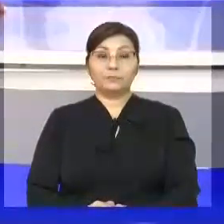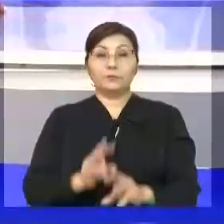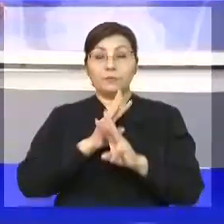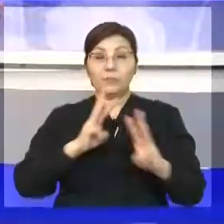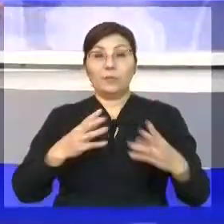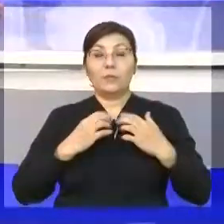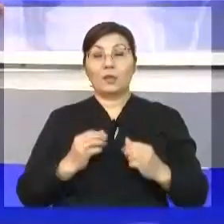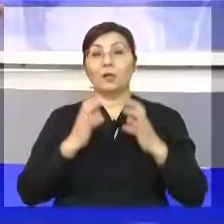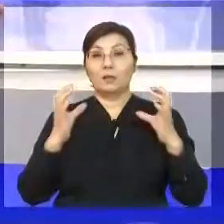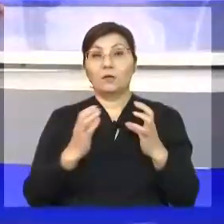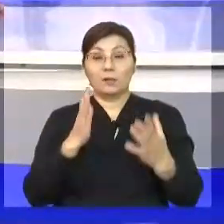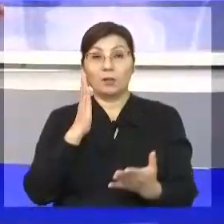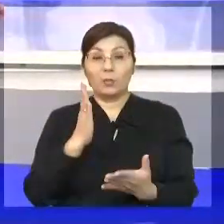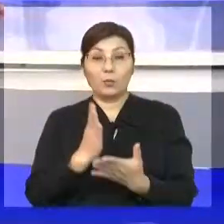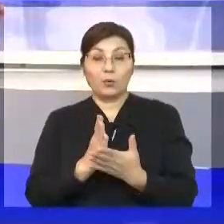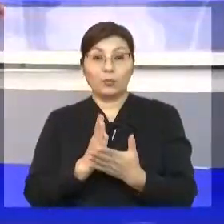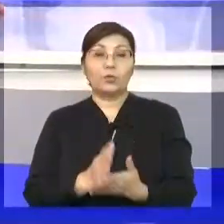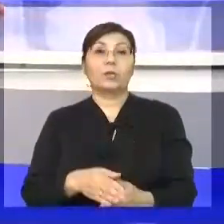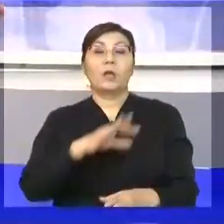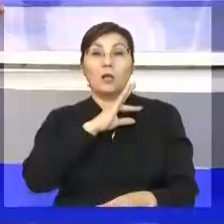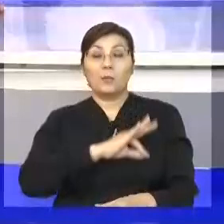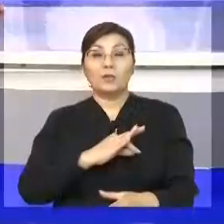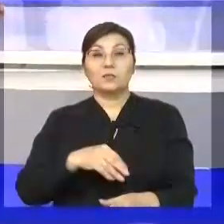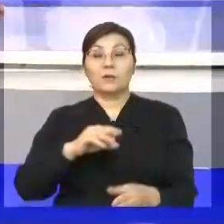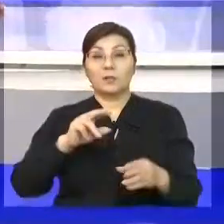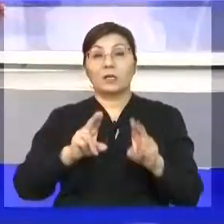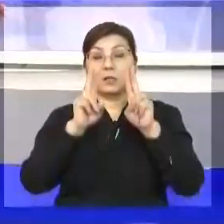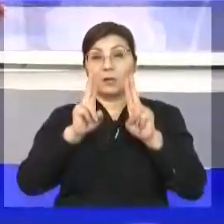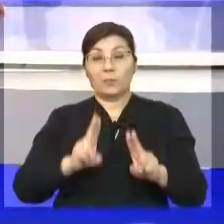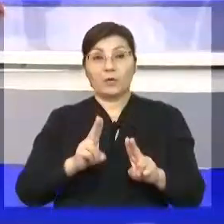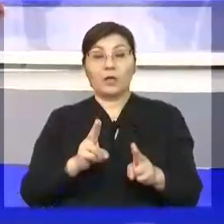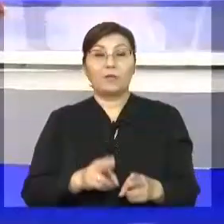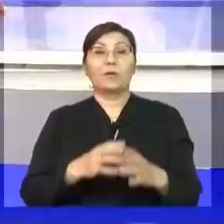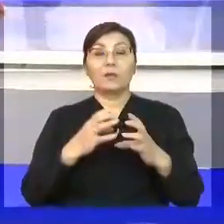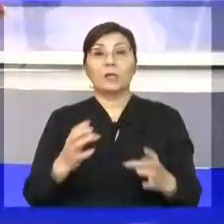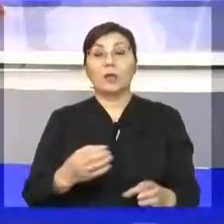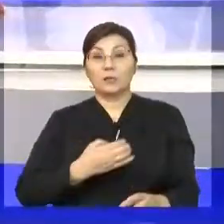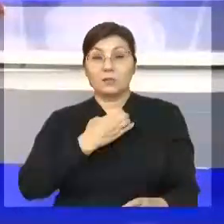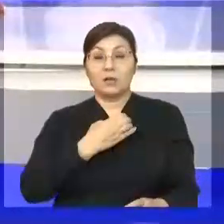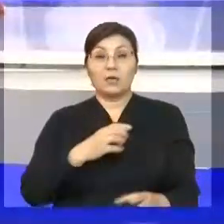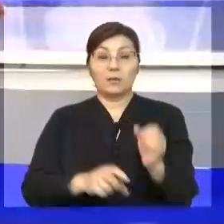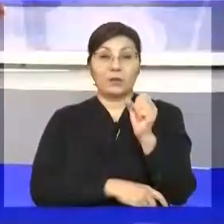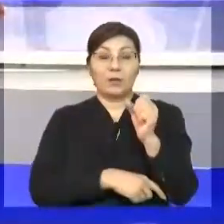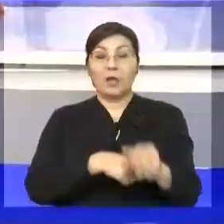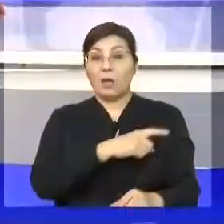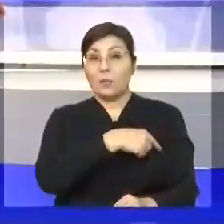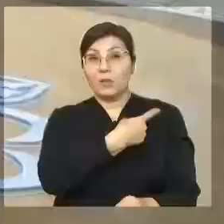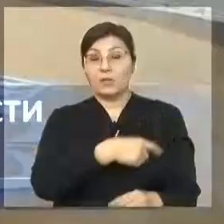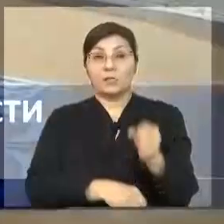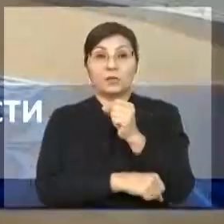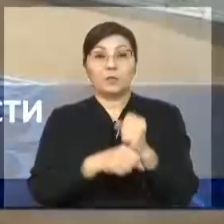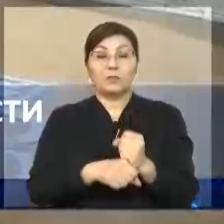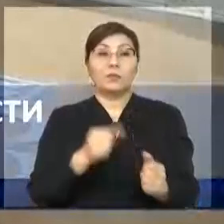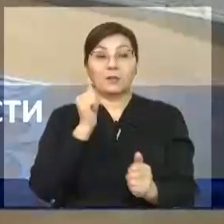Министерство здравоохранения намерено внедрить правила страхования профессиональной ответственности медицинских работников. Для этого каждая медицинская организация